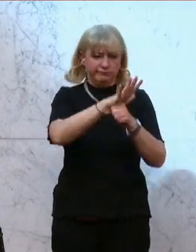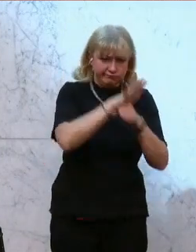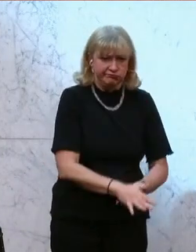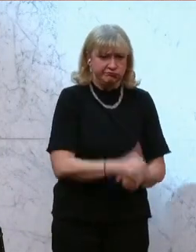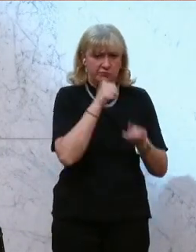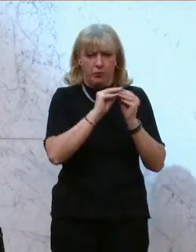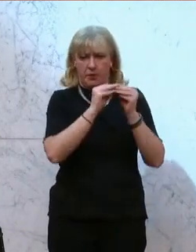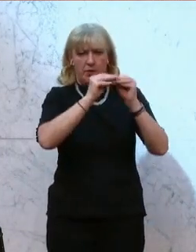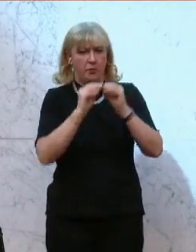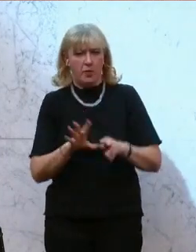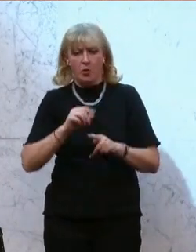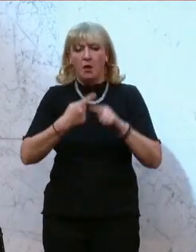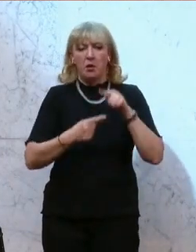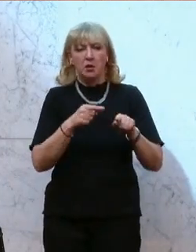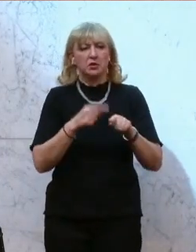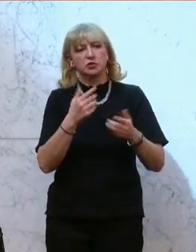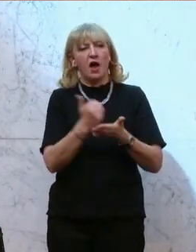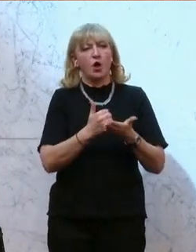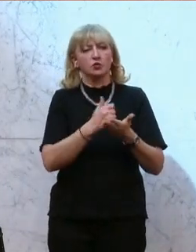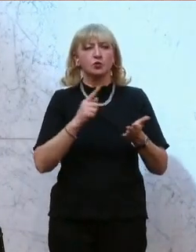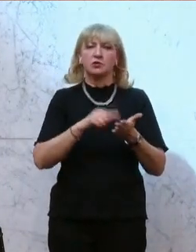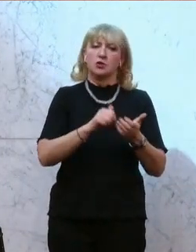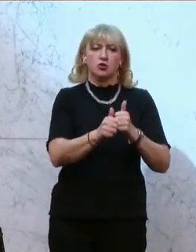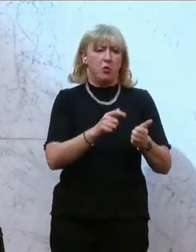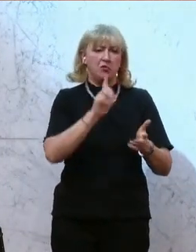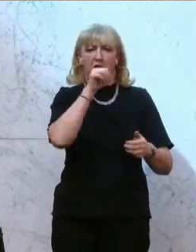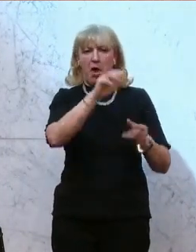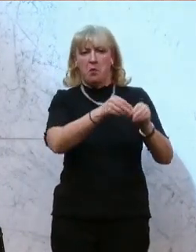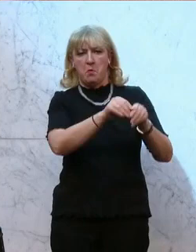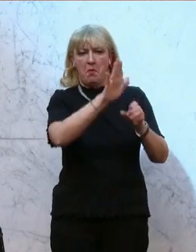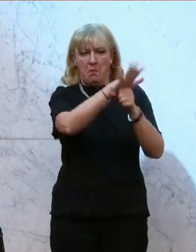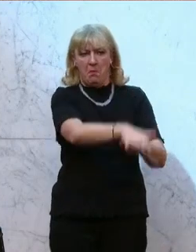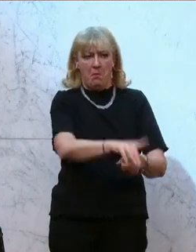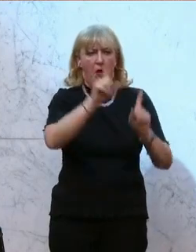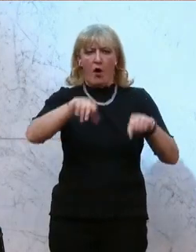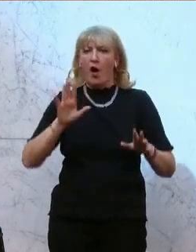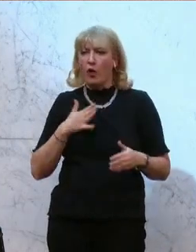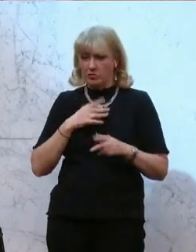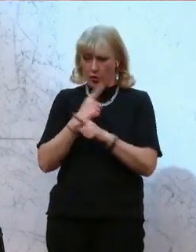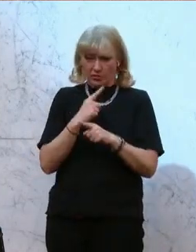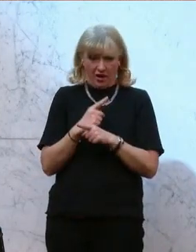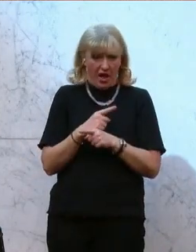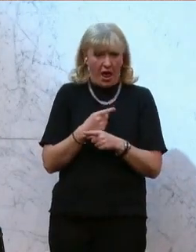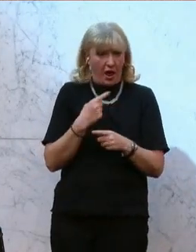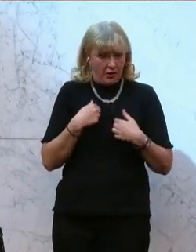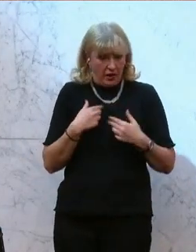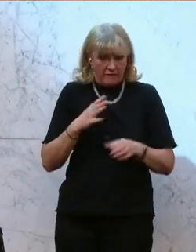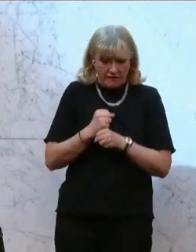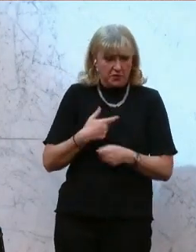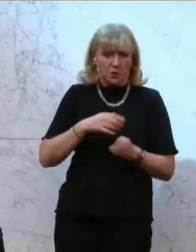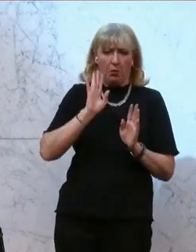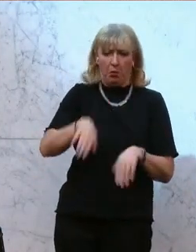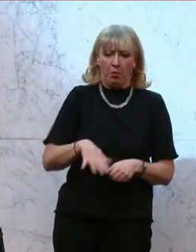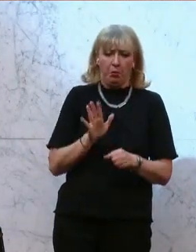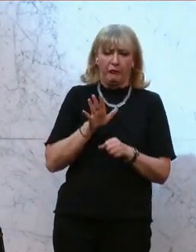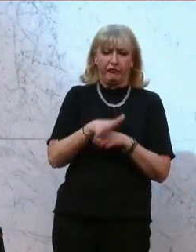Und politische Instrumentalisierung des Sports, auch kein Problem. Und im Übrigen auch eine Missachtung unserer Neutralität und Verfassung, auch kein Problem. So schaut